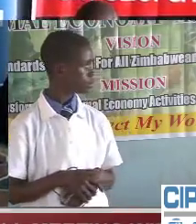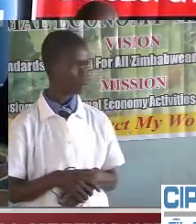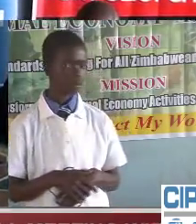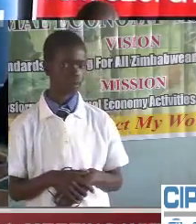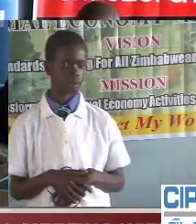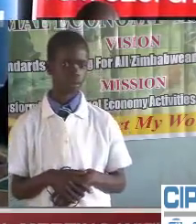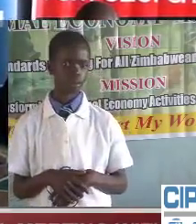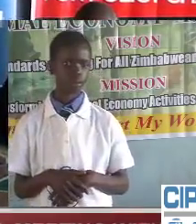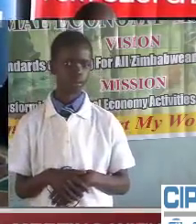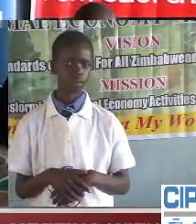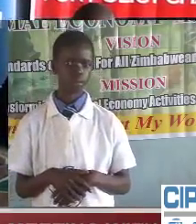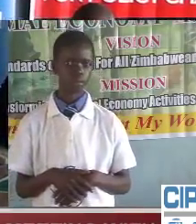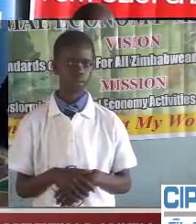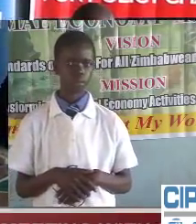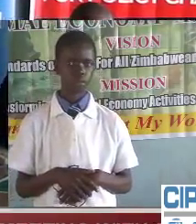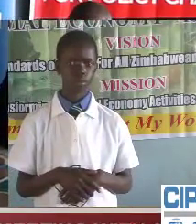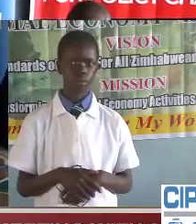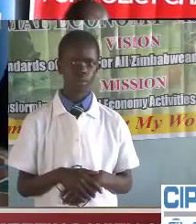chaizvo.